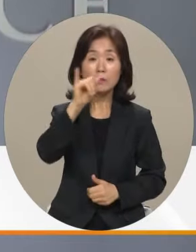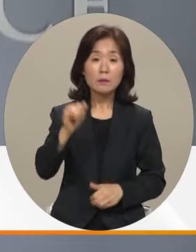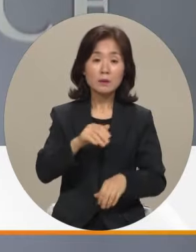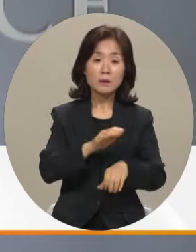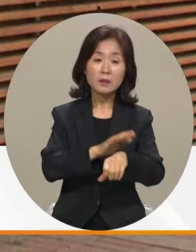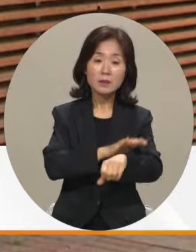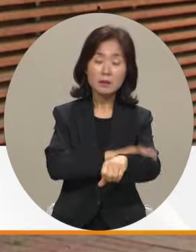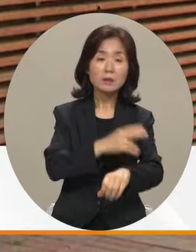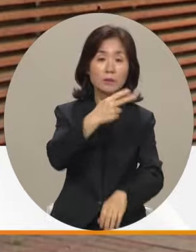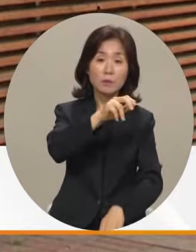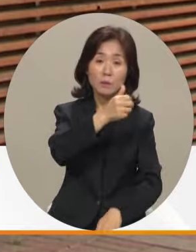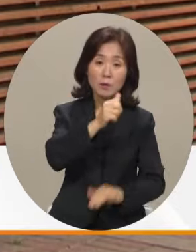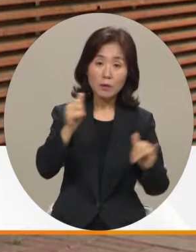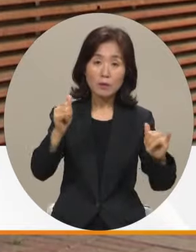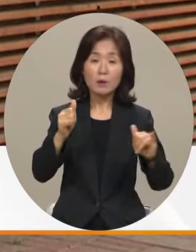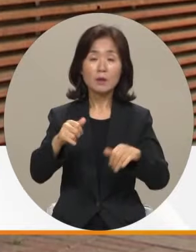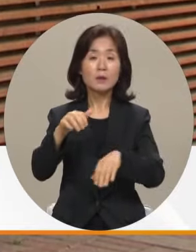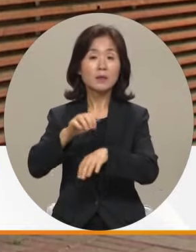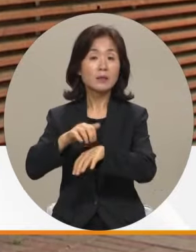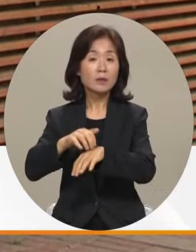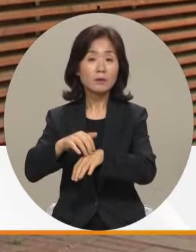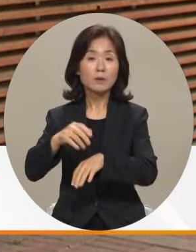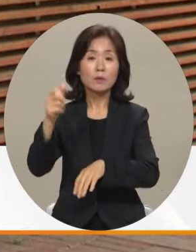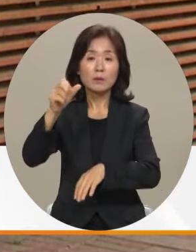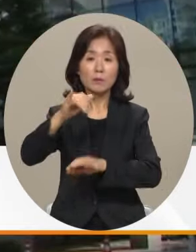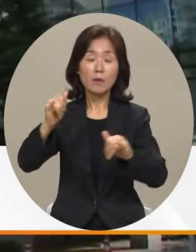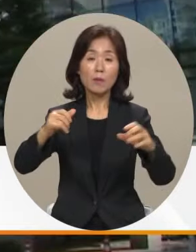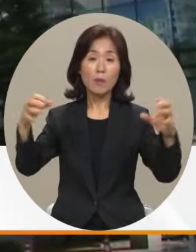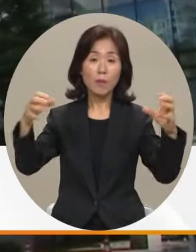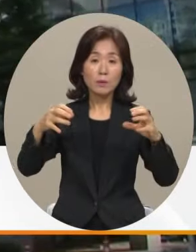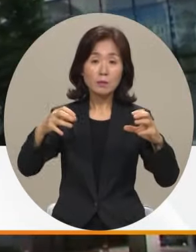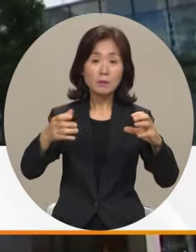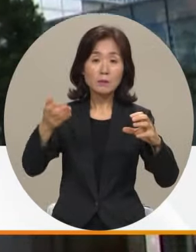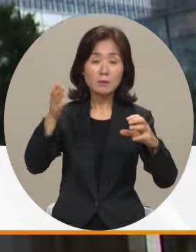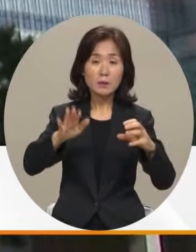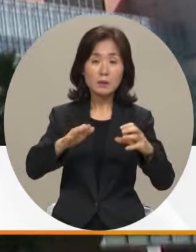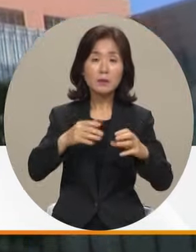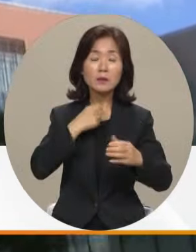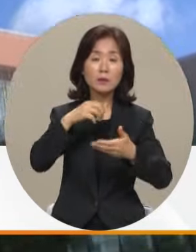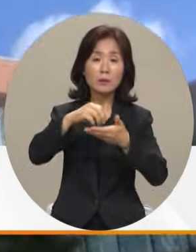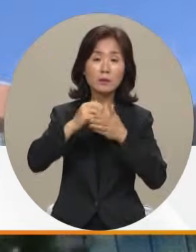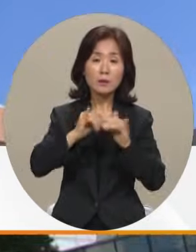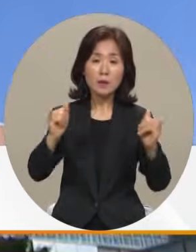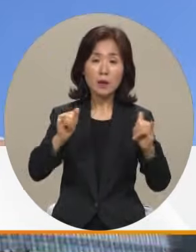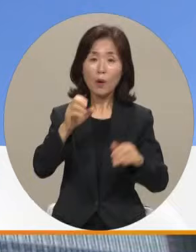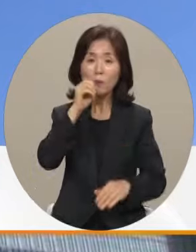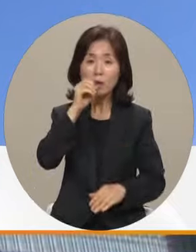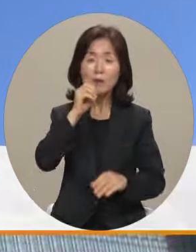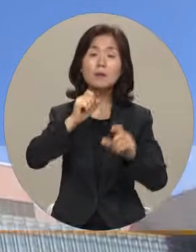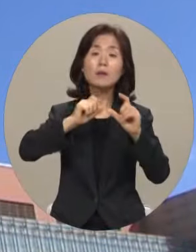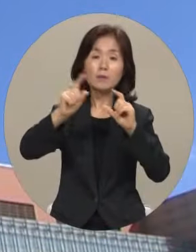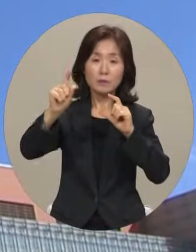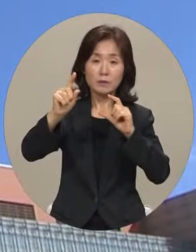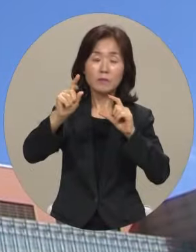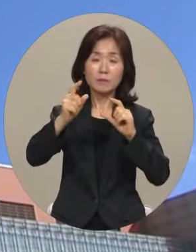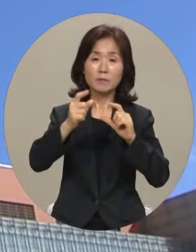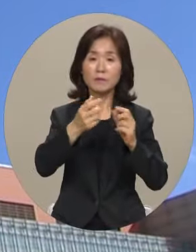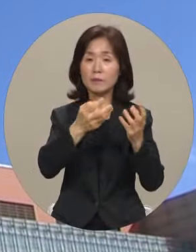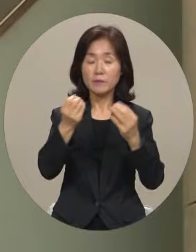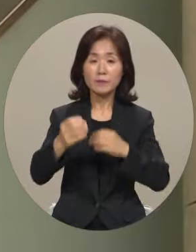인턴 2,500여명 레지던트 5,000여명을 모집했지만 지원자가 0명인 병원이 대다수인 걸로